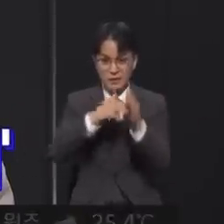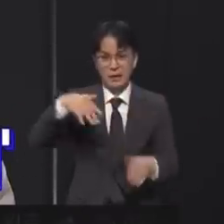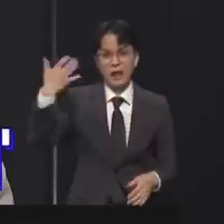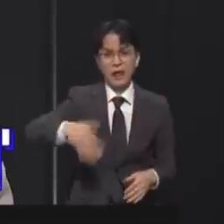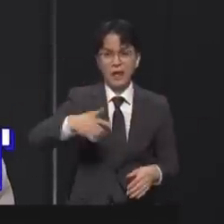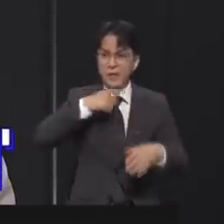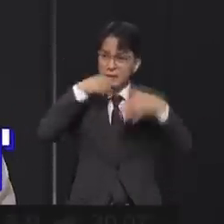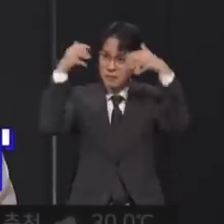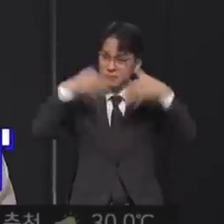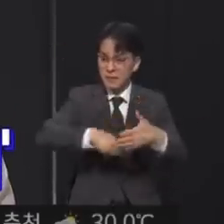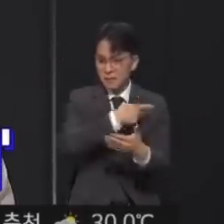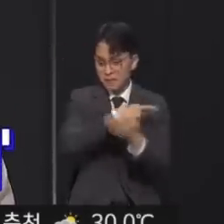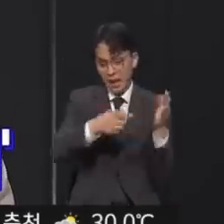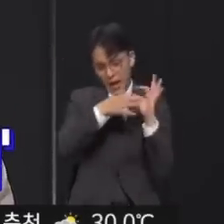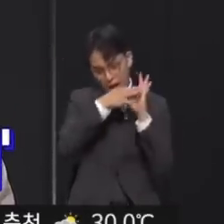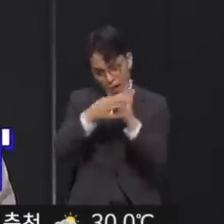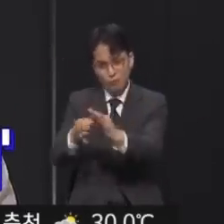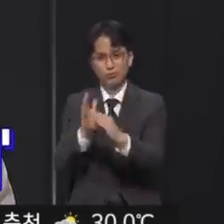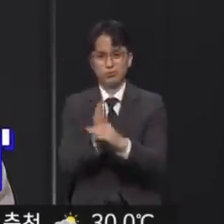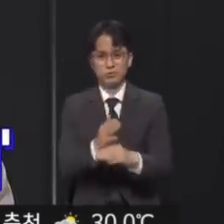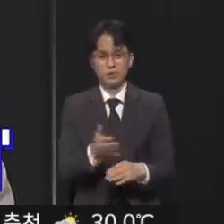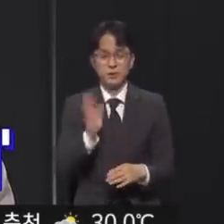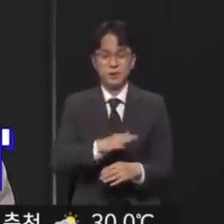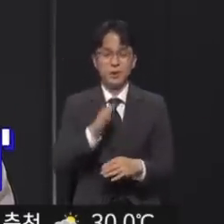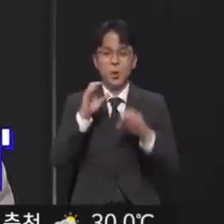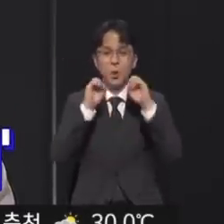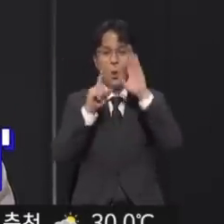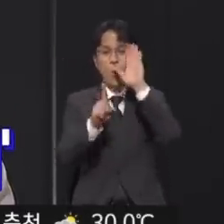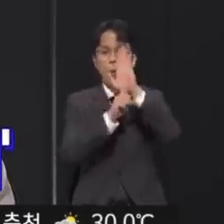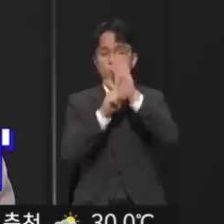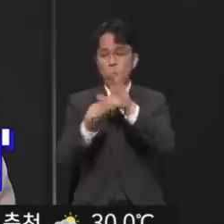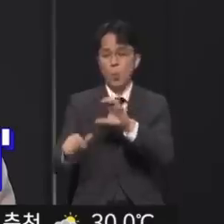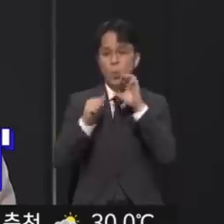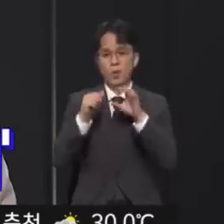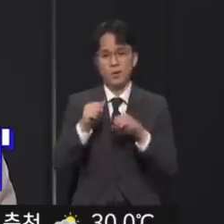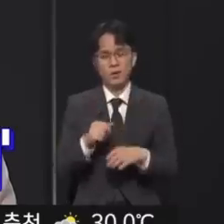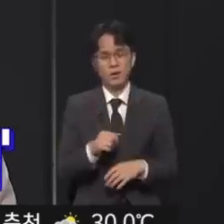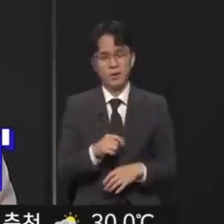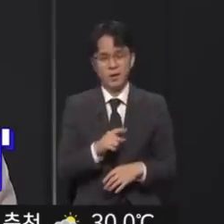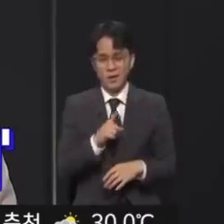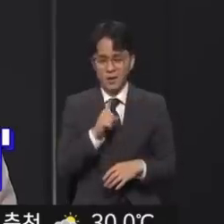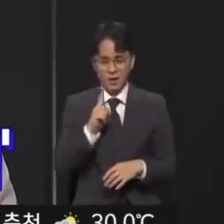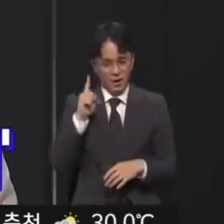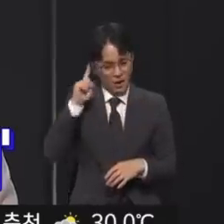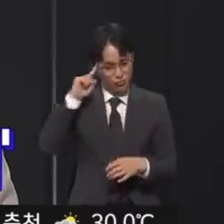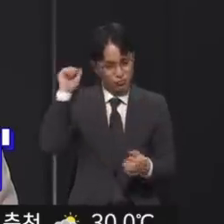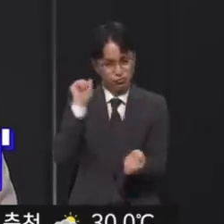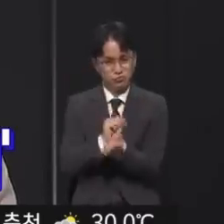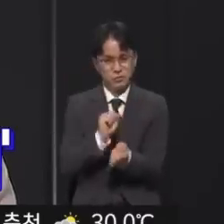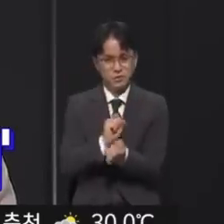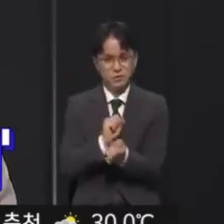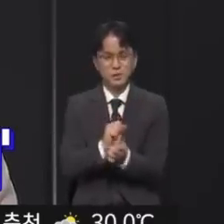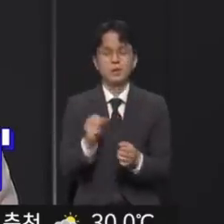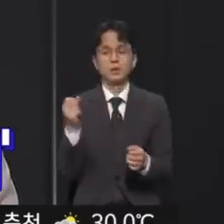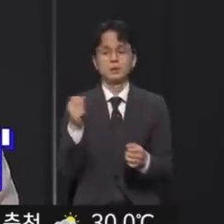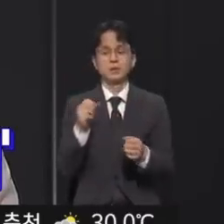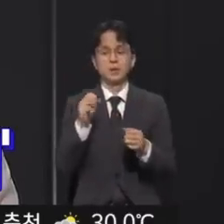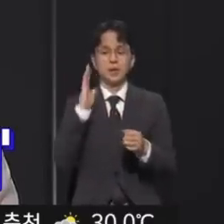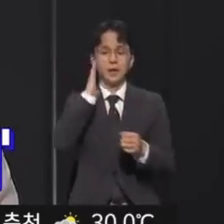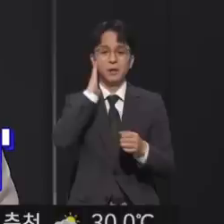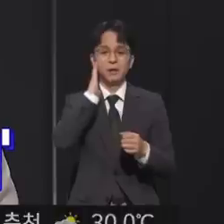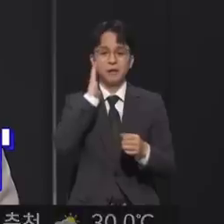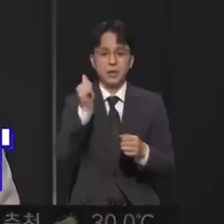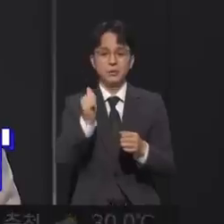일이고 저는 최근에 우리 대통령 실의 업무처리를 보면 정말 이 사진을 선정하고 이런 식의 이은 홍보